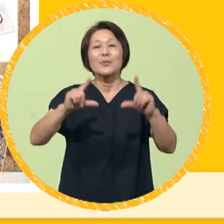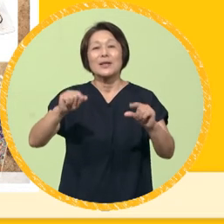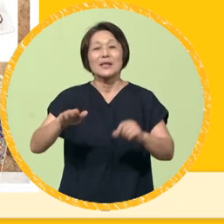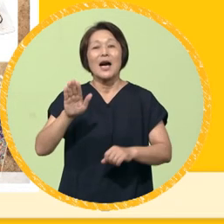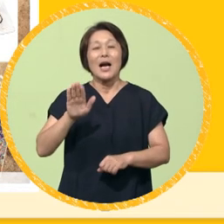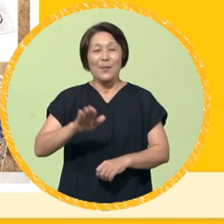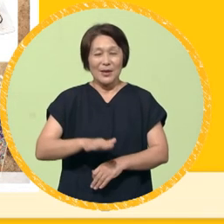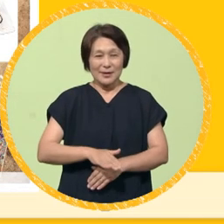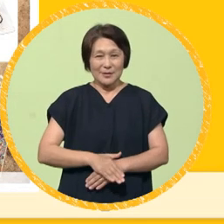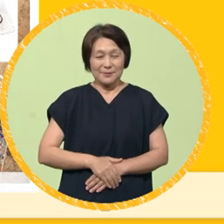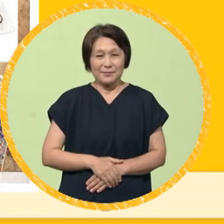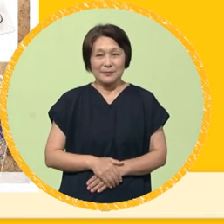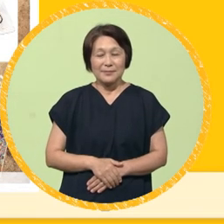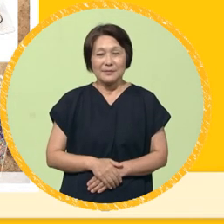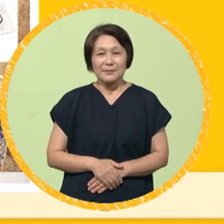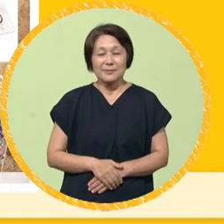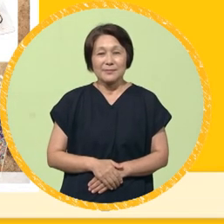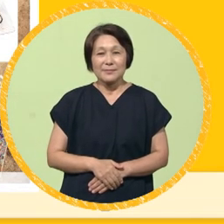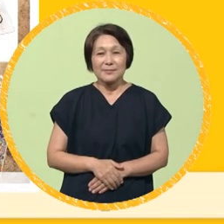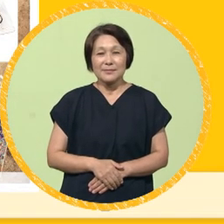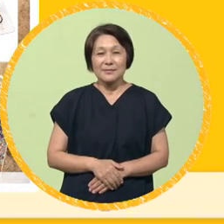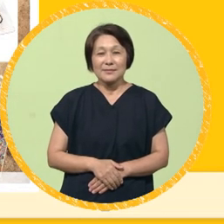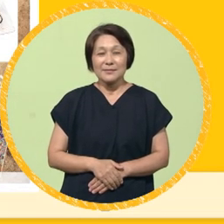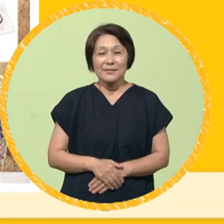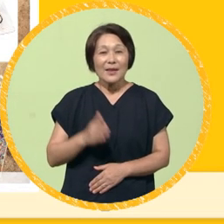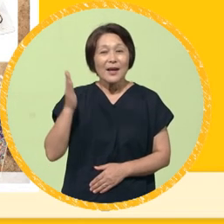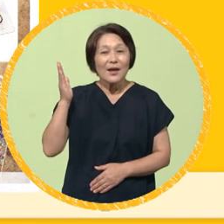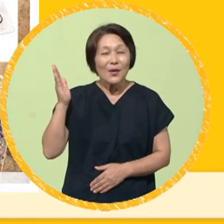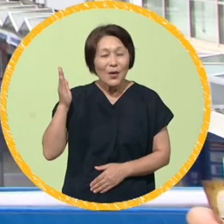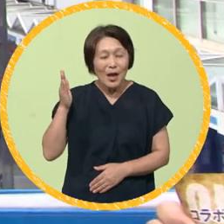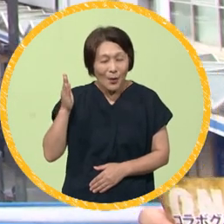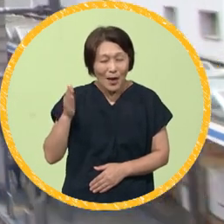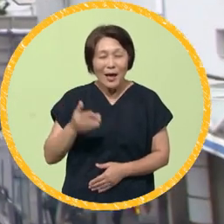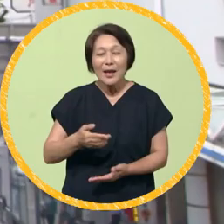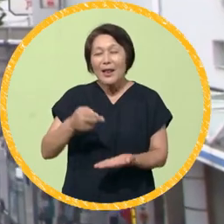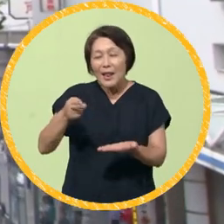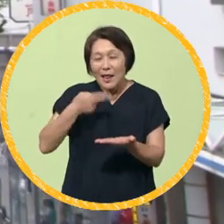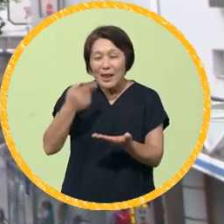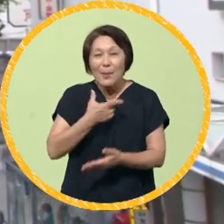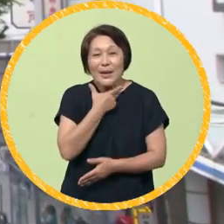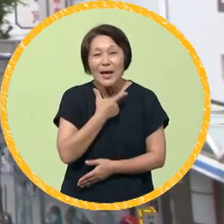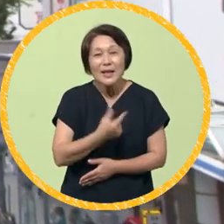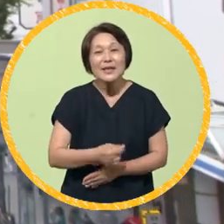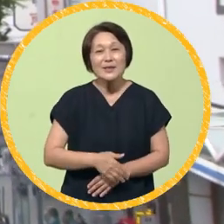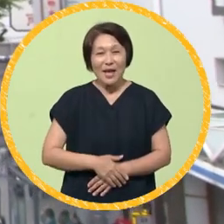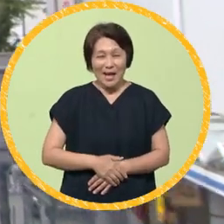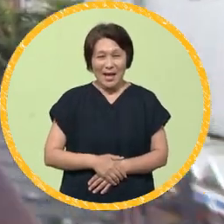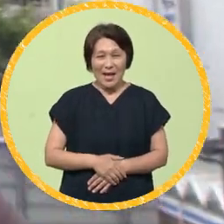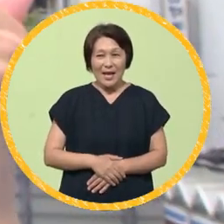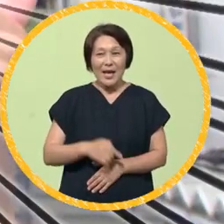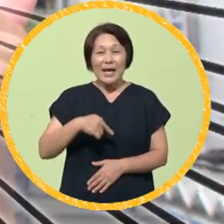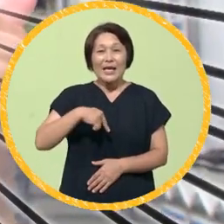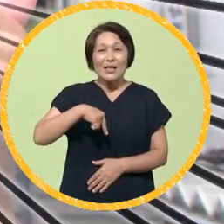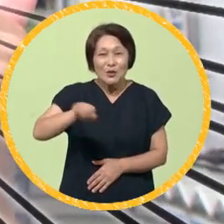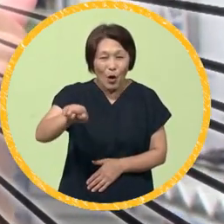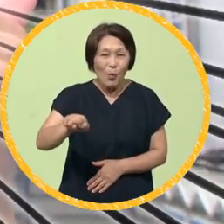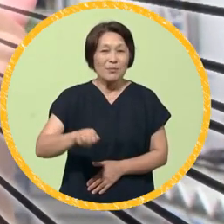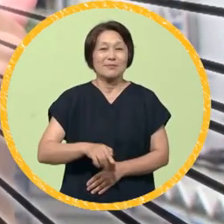してイメージして作った作品なので、 いやこれはちょっと食べたいですね。 行きたい、行く